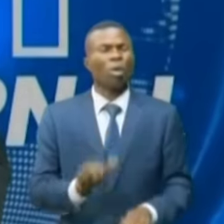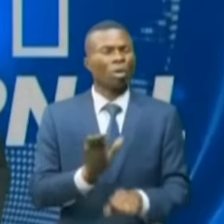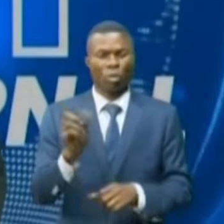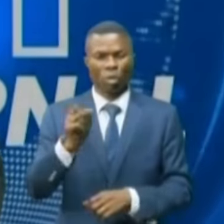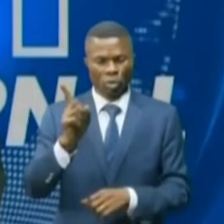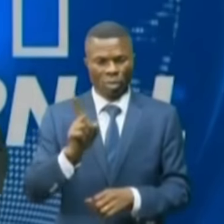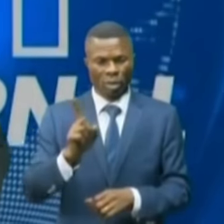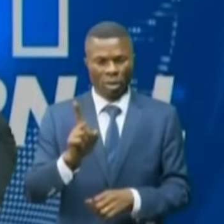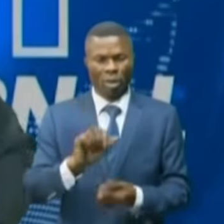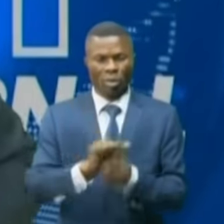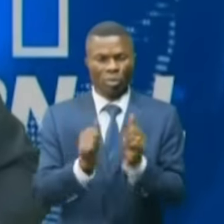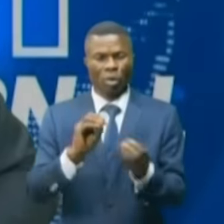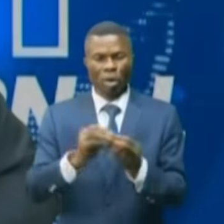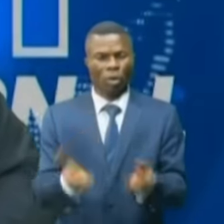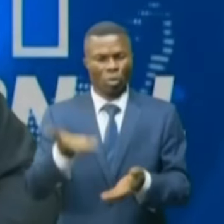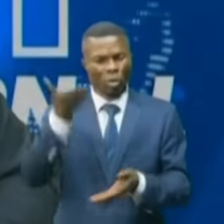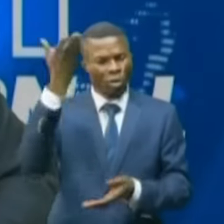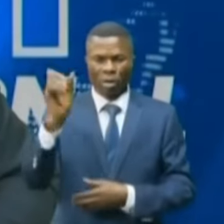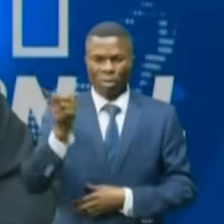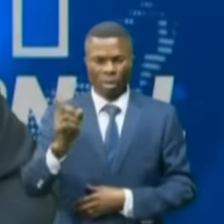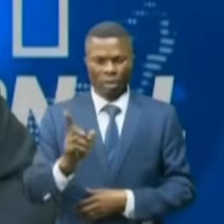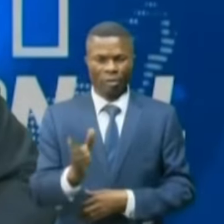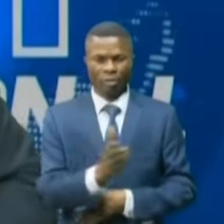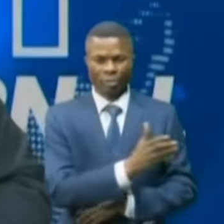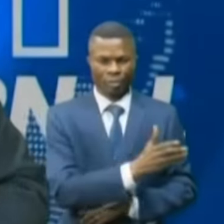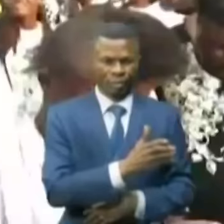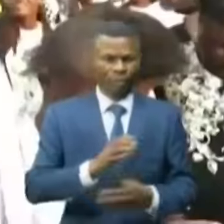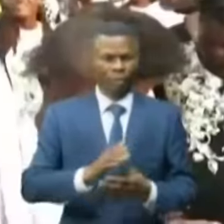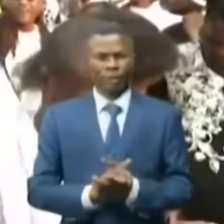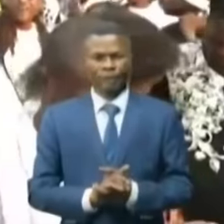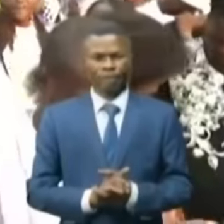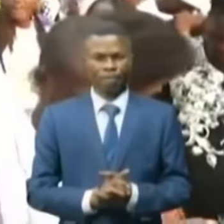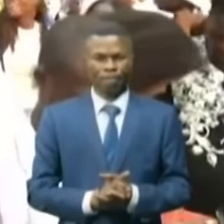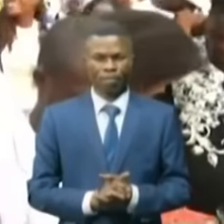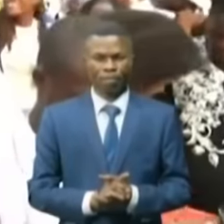que ce bilan soit revu à la hausse.